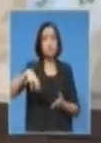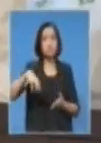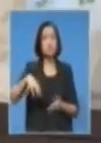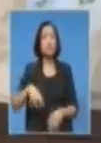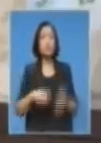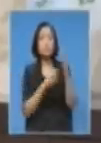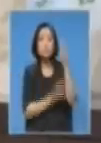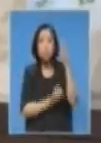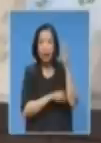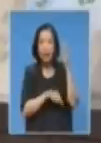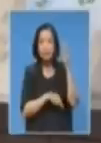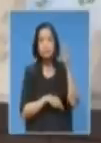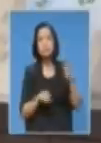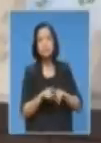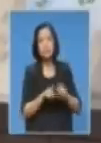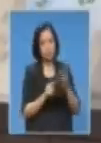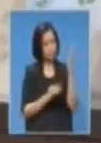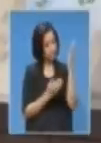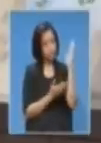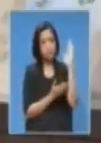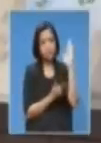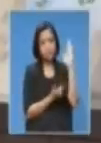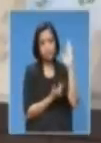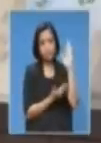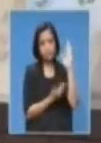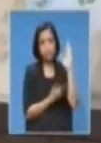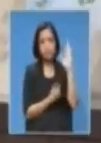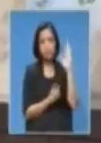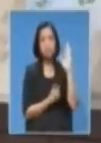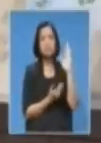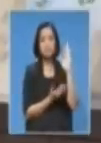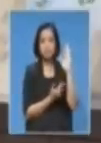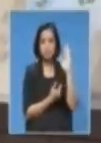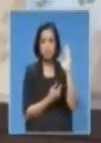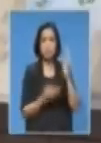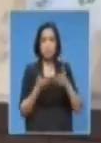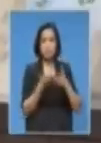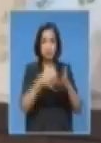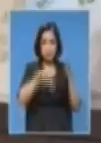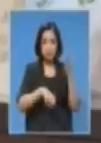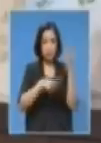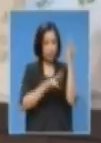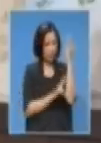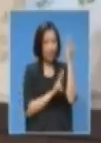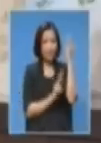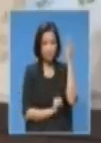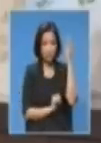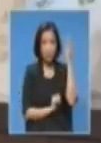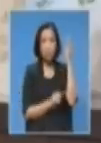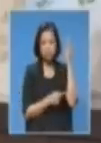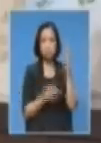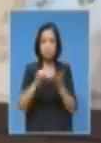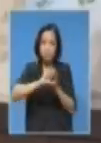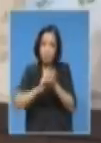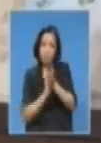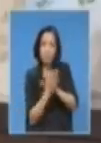มทั้งในเรื่องของท่าเรือทางซีกตะวันตกของประเทศนะครับที่ท่าเรือระนองนั้นก็จะมีการปรับปรุงนะครับอันนี้จะเพิ่มประ